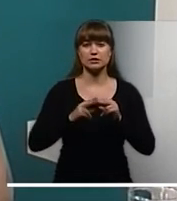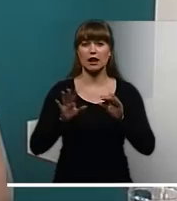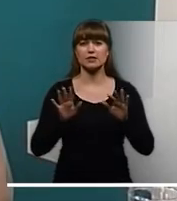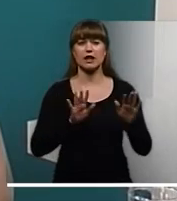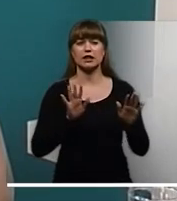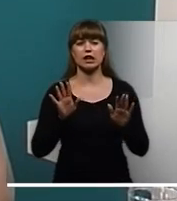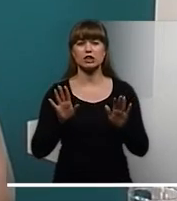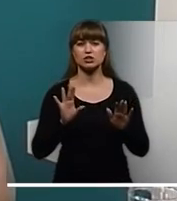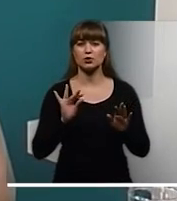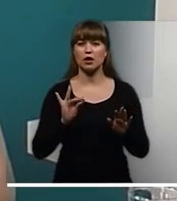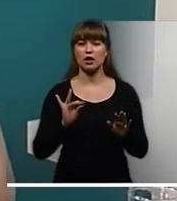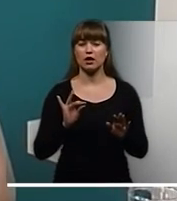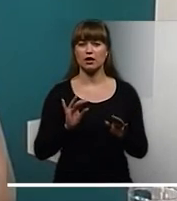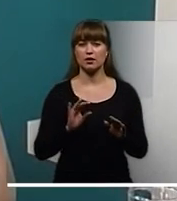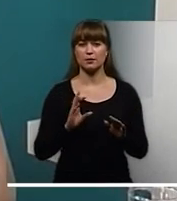ориентацию.